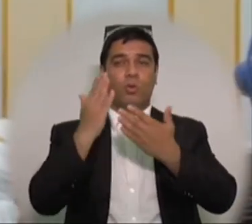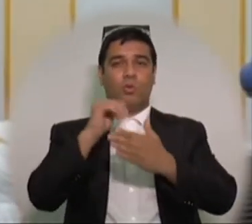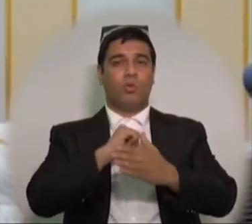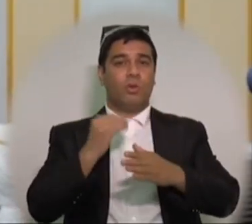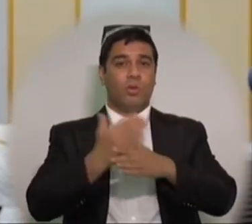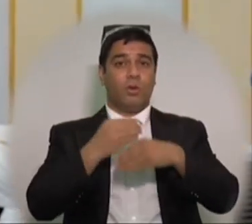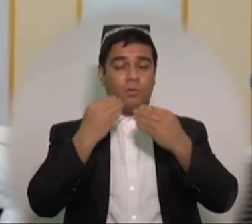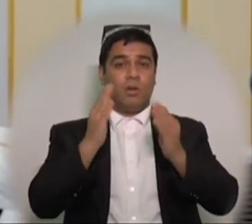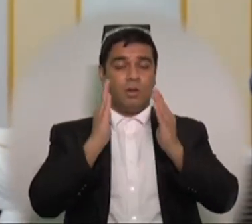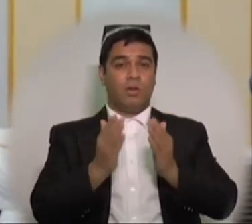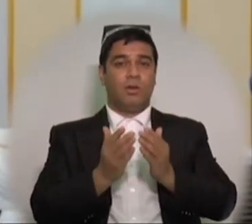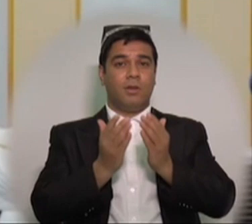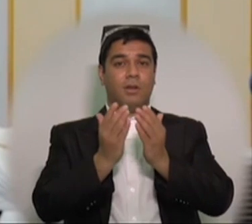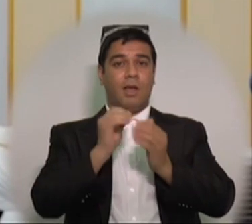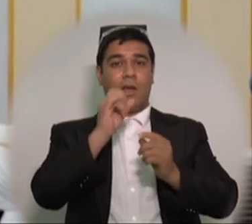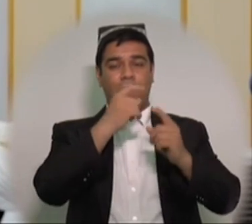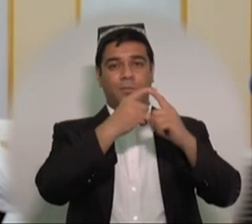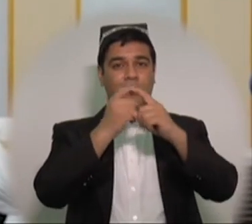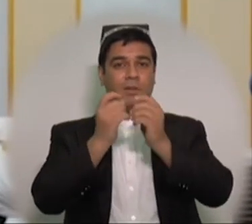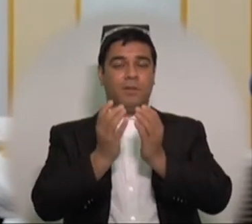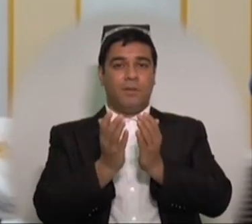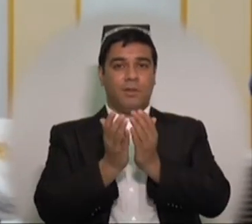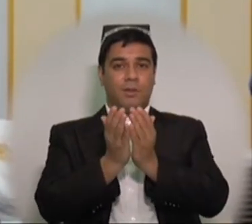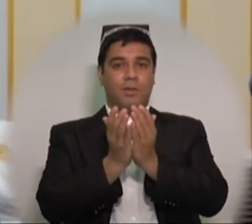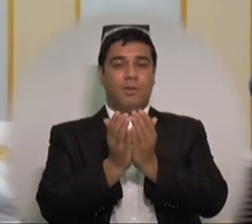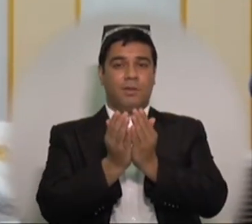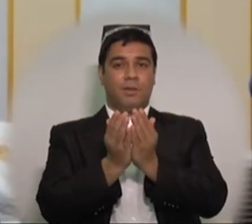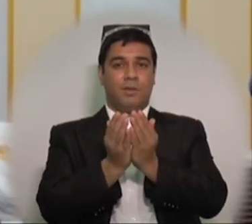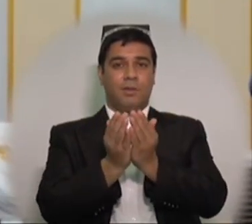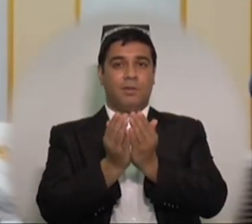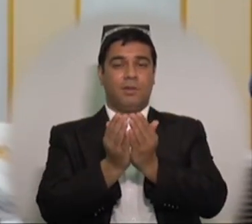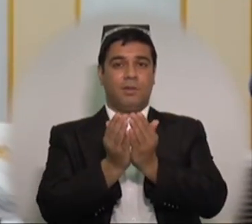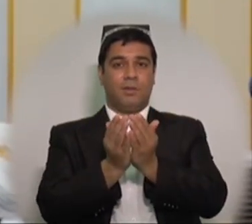nasip etkin. Ve sallallahu ta'ala ala hayri halkihi Muhammed,